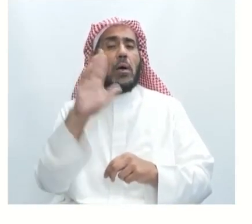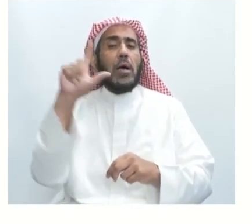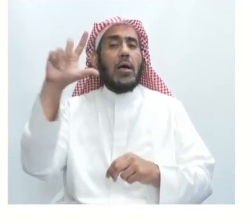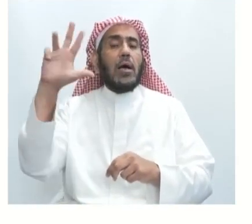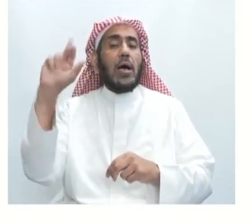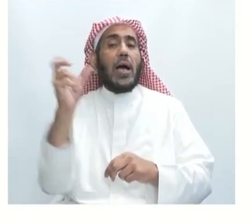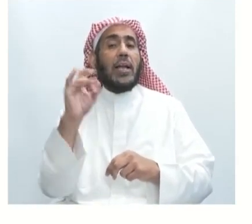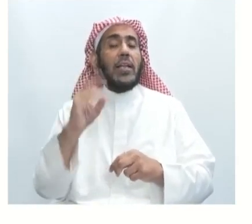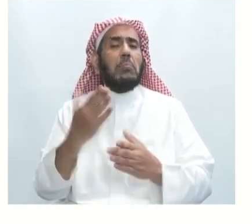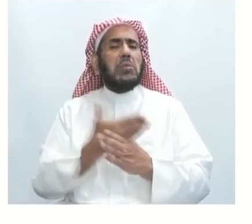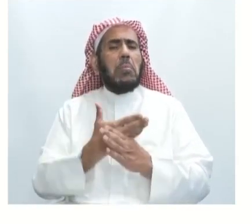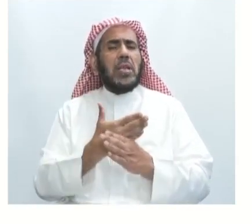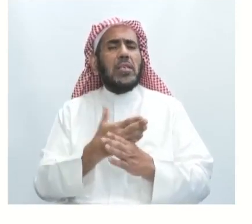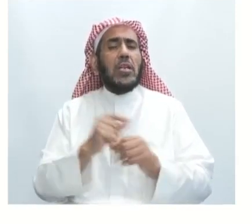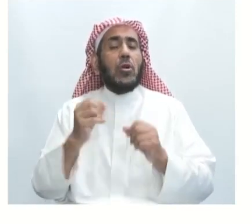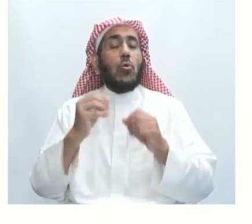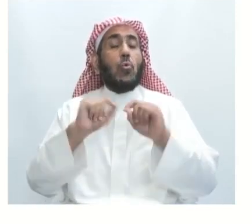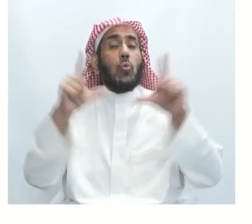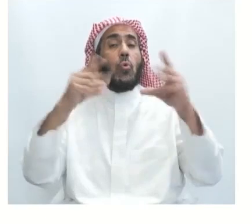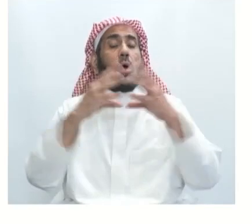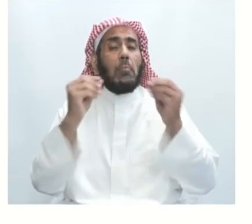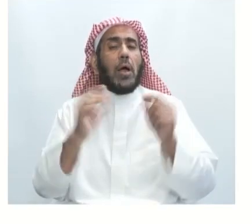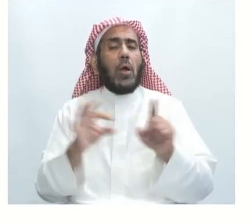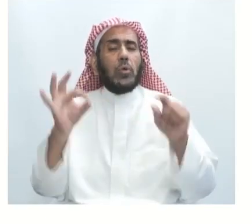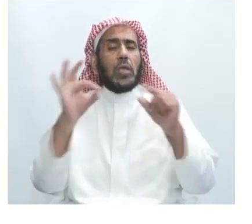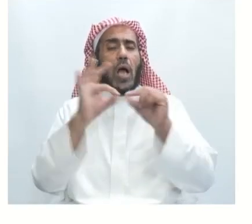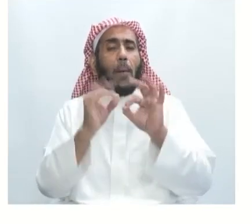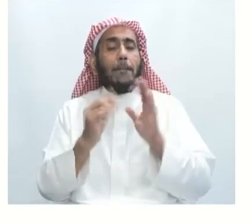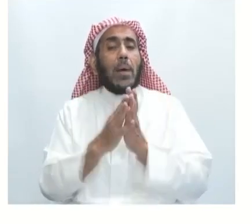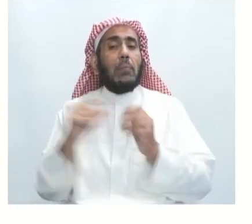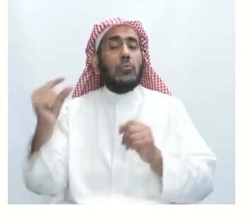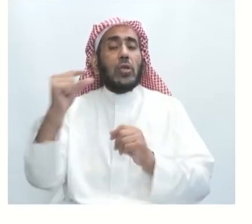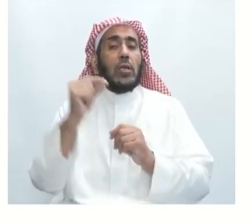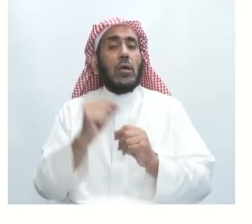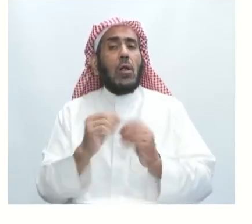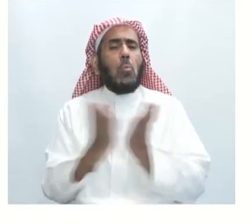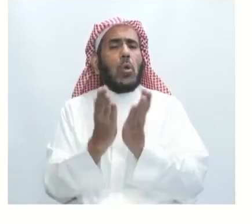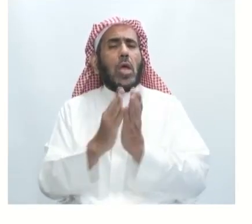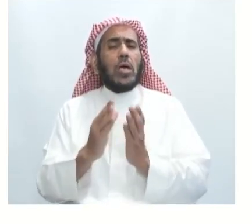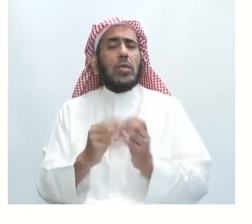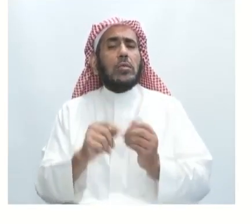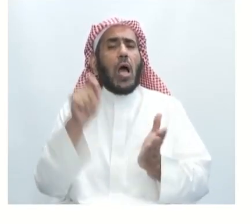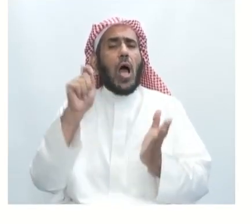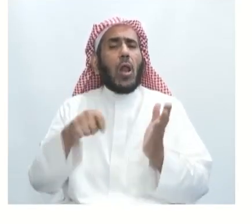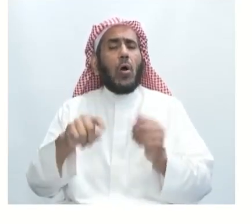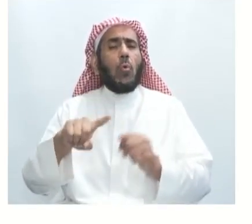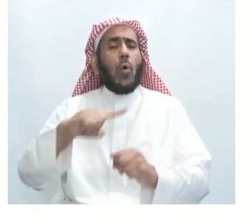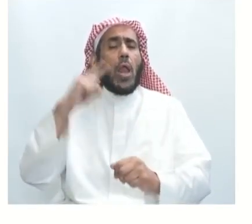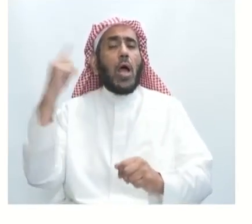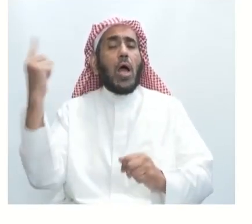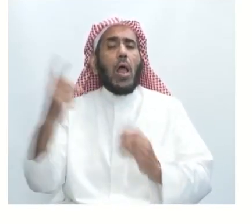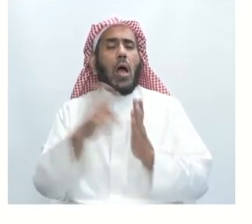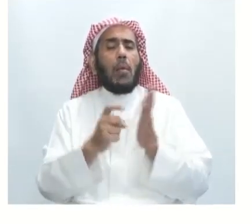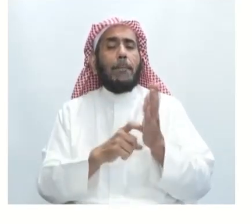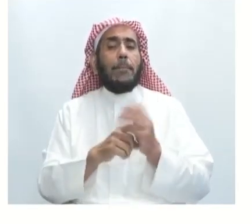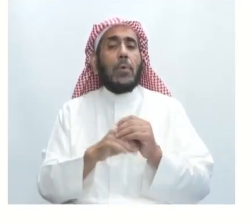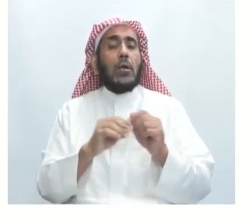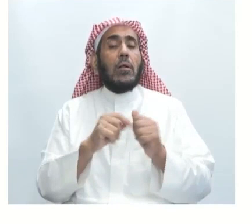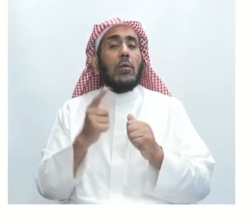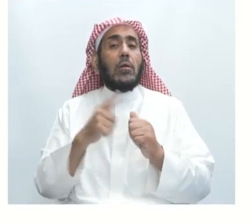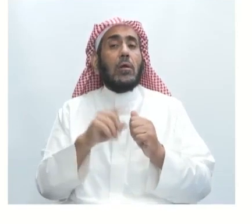والسبب في هذا لوضوح المعنى والاتصاق والمصطلح لدى المدارس القانونيه في انحاء العالم الامر الثالث وهو